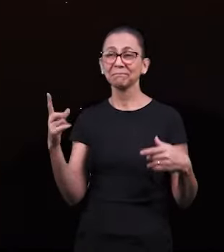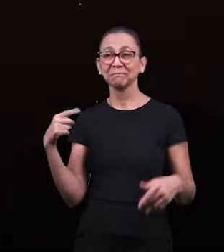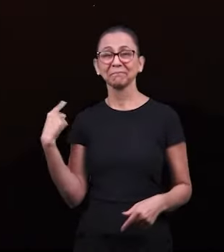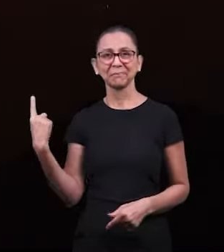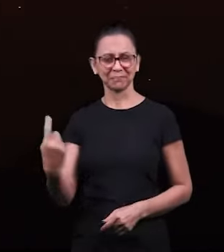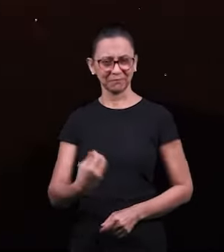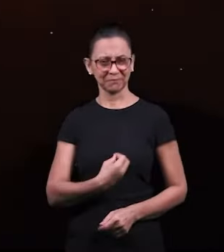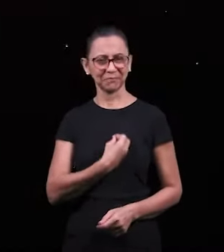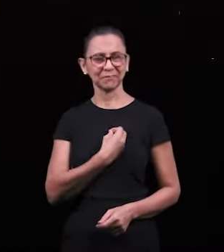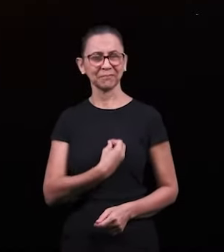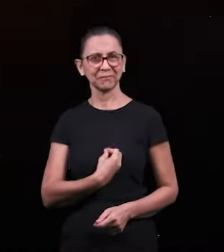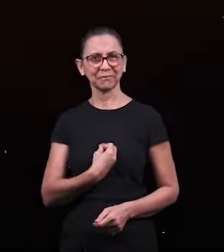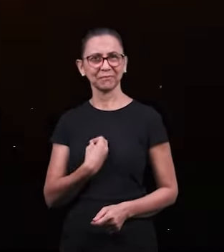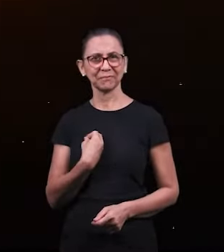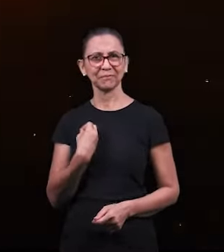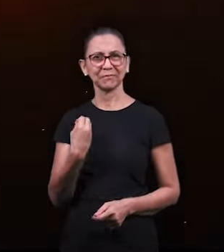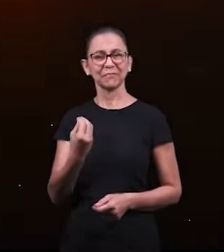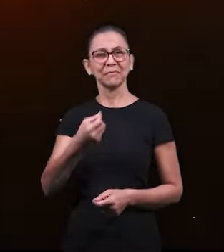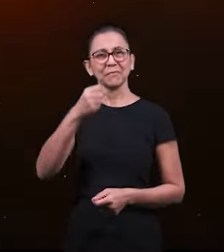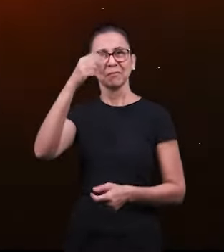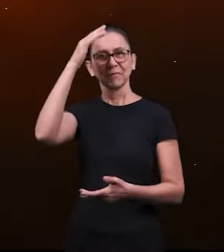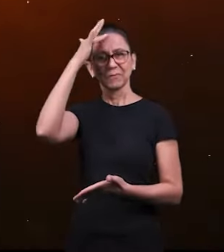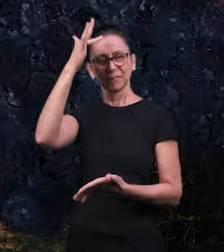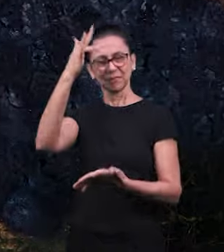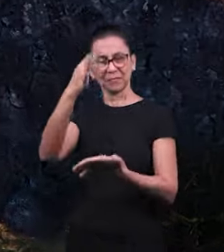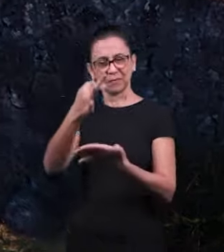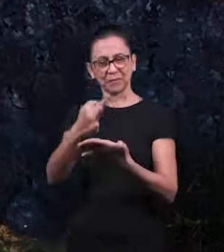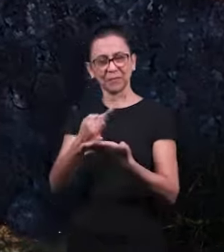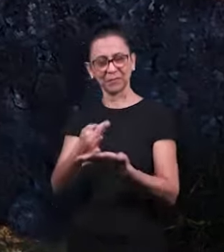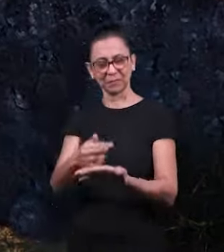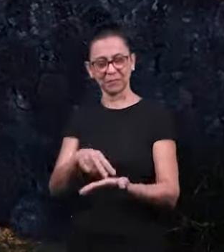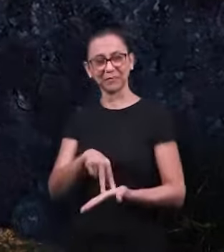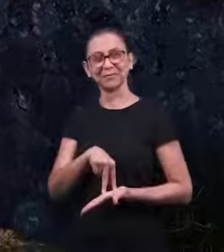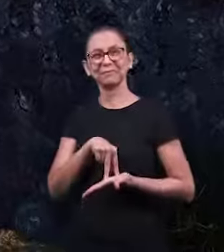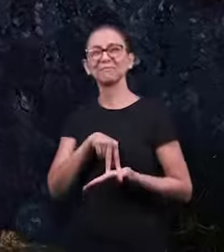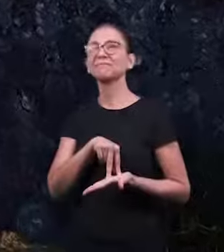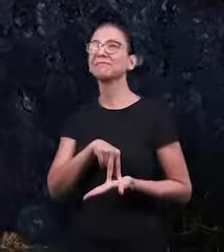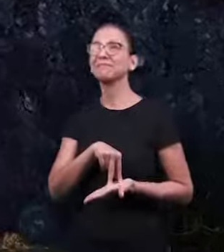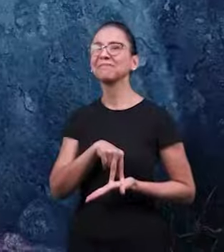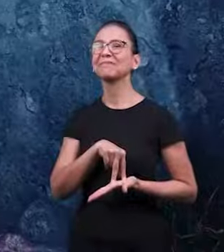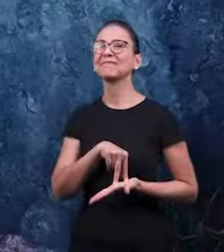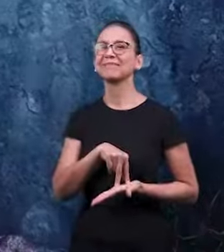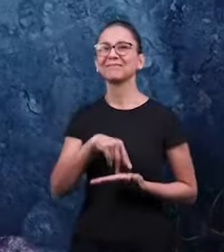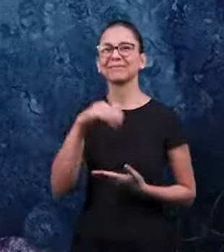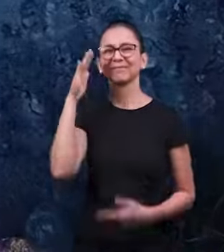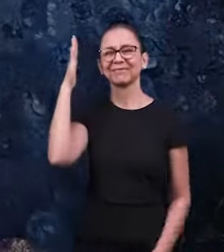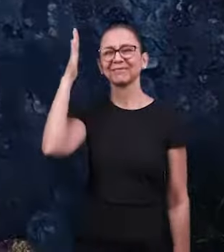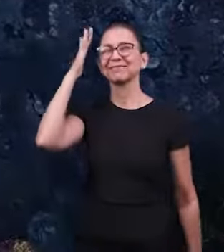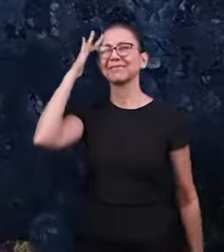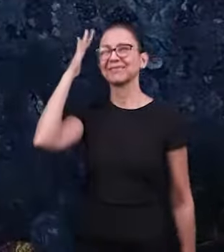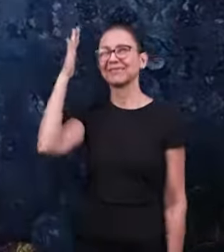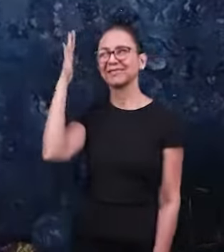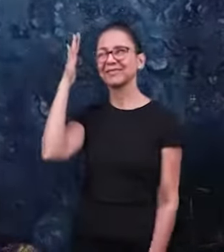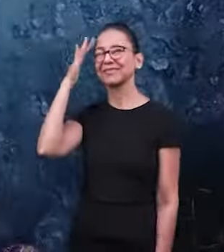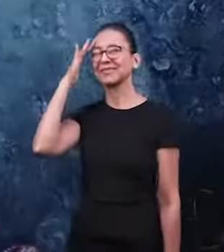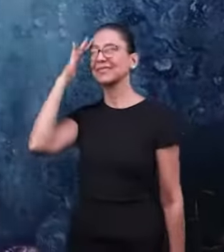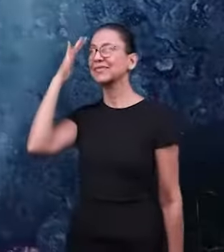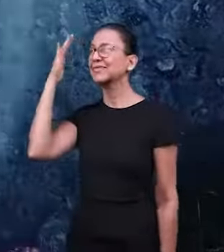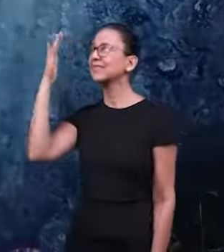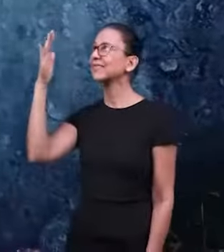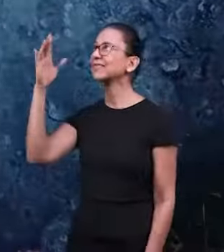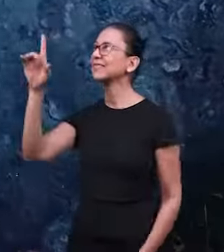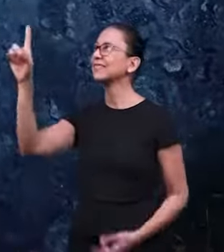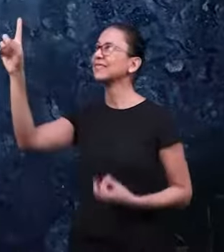Мы будем жить верою, зная, что наш Господь жив,